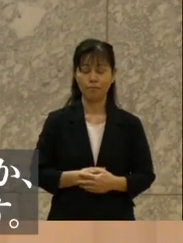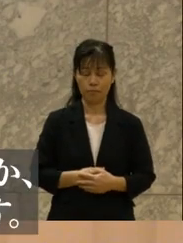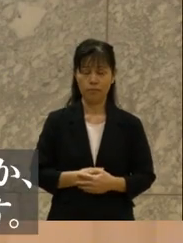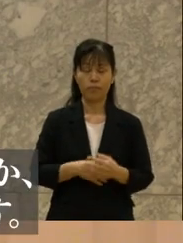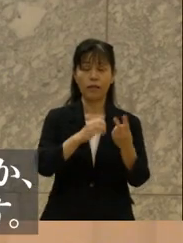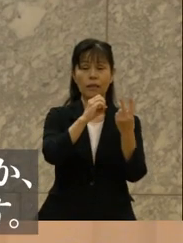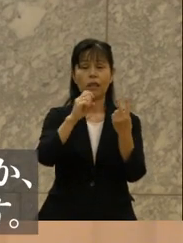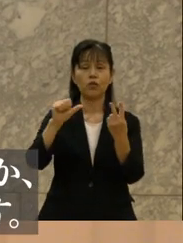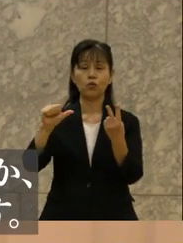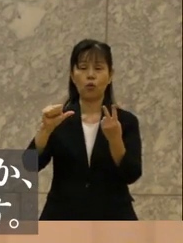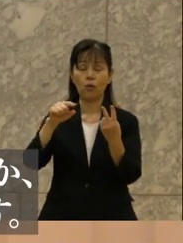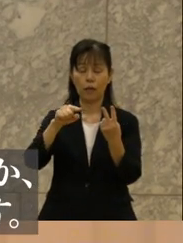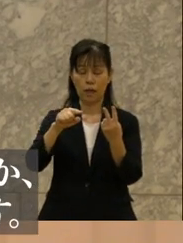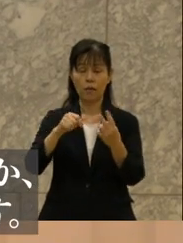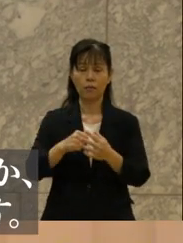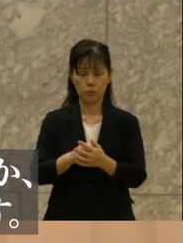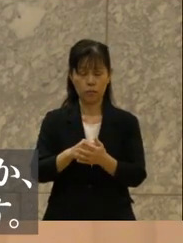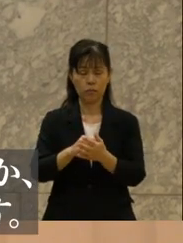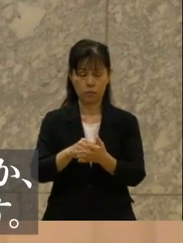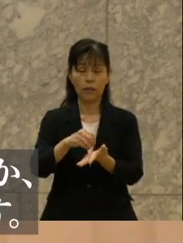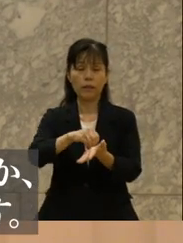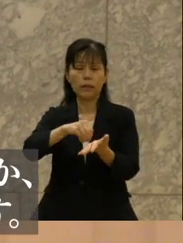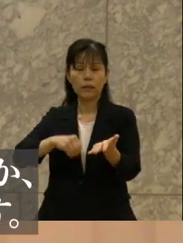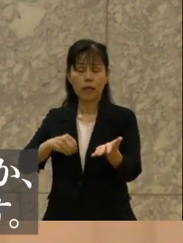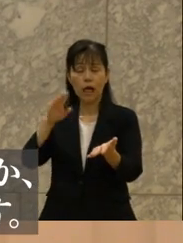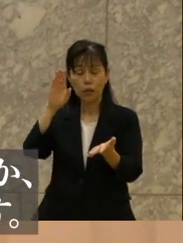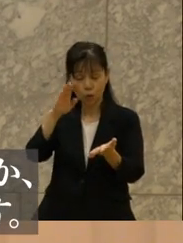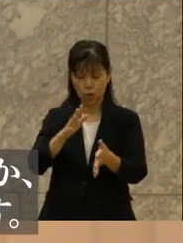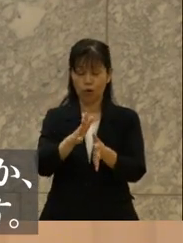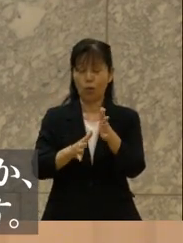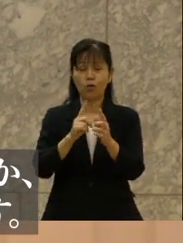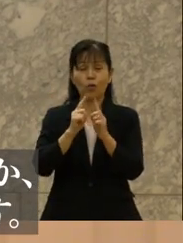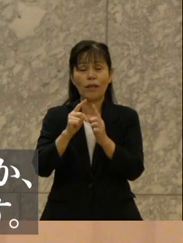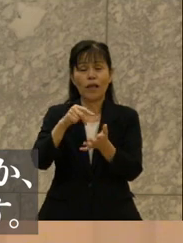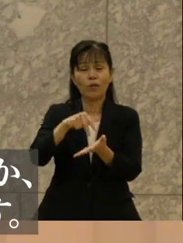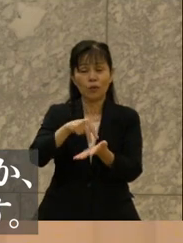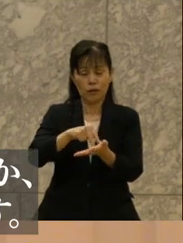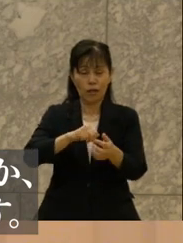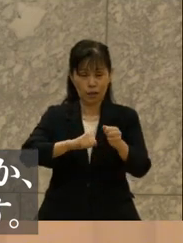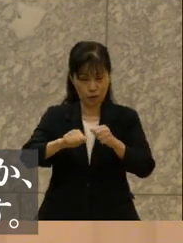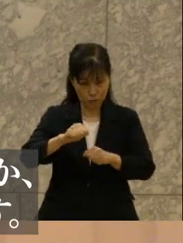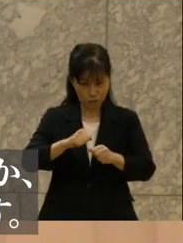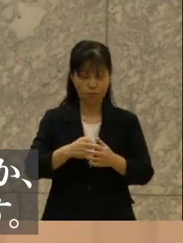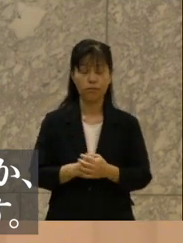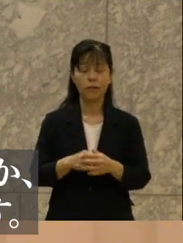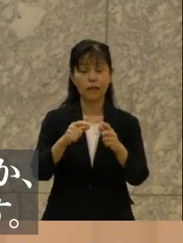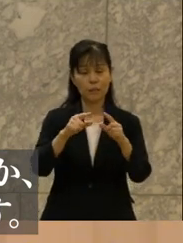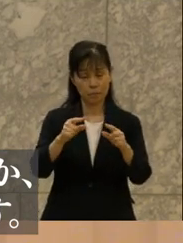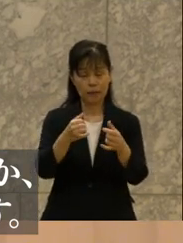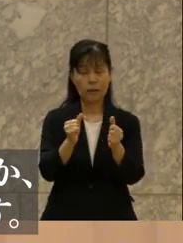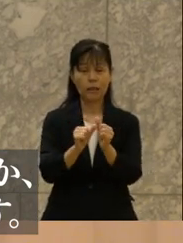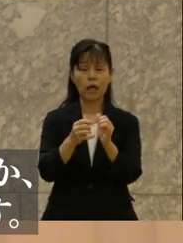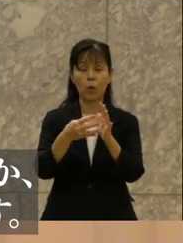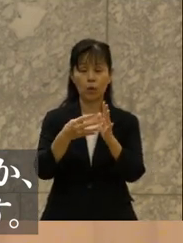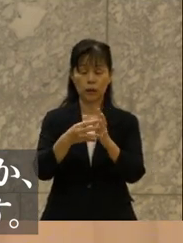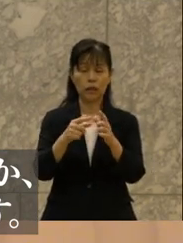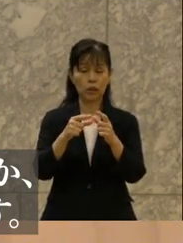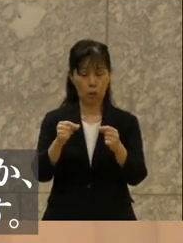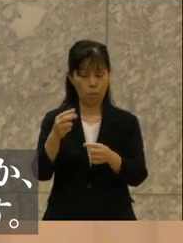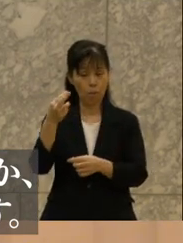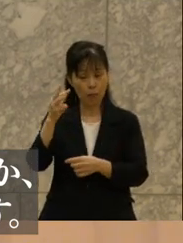2015年の現役引退後はスポーツコメンテーターとしての活躍のほか一般社団法人日本